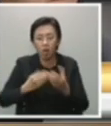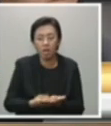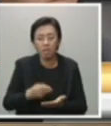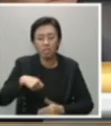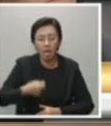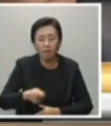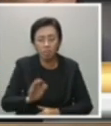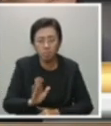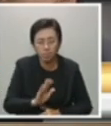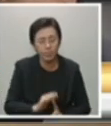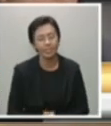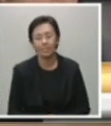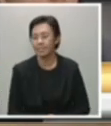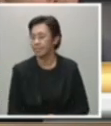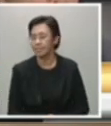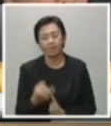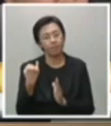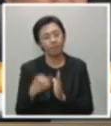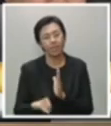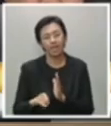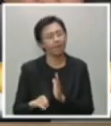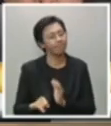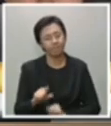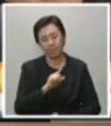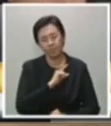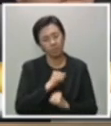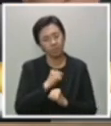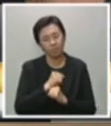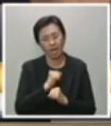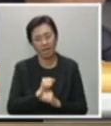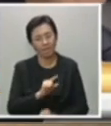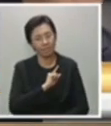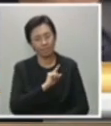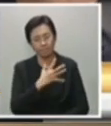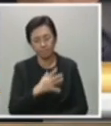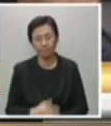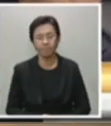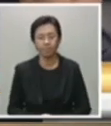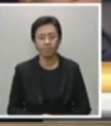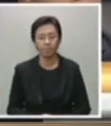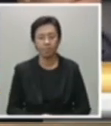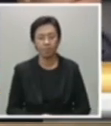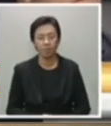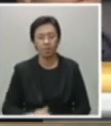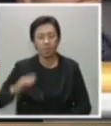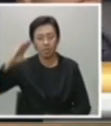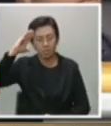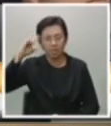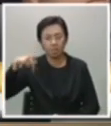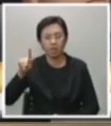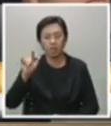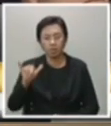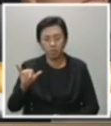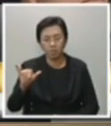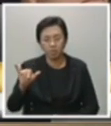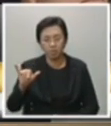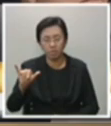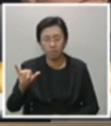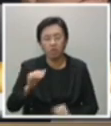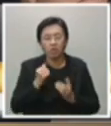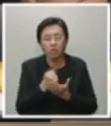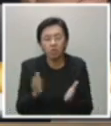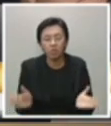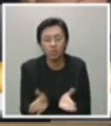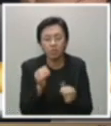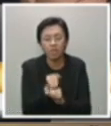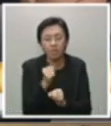ถือเป็นการกระทำความผิดต่อตำแหน่งหน้าที่ราชการและพลเอกประยุทธ์จันทร์โอชาก็ถือเป็นผู้สนับสนุนการก